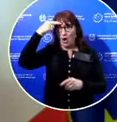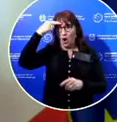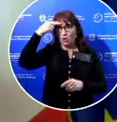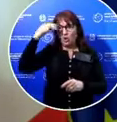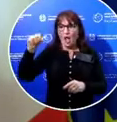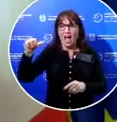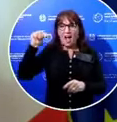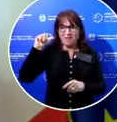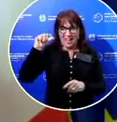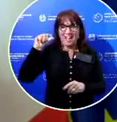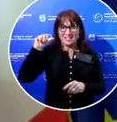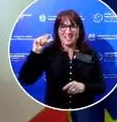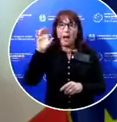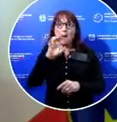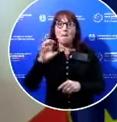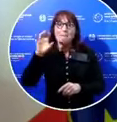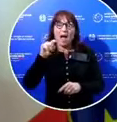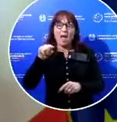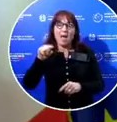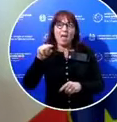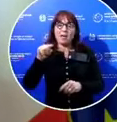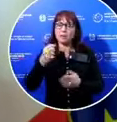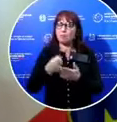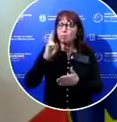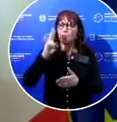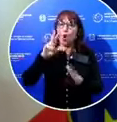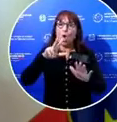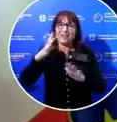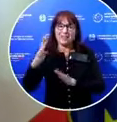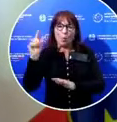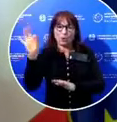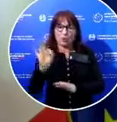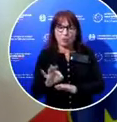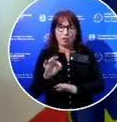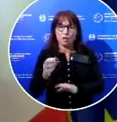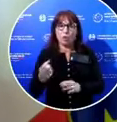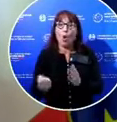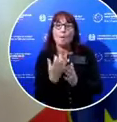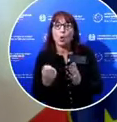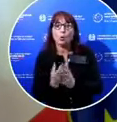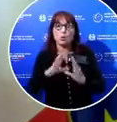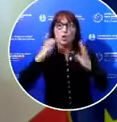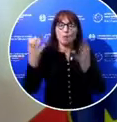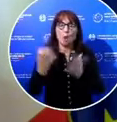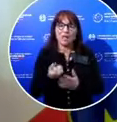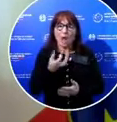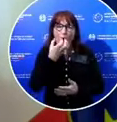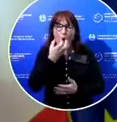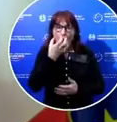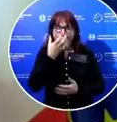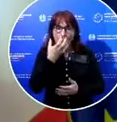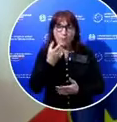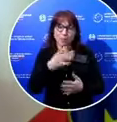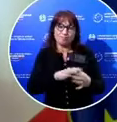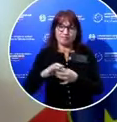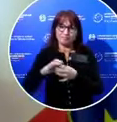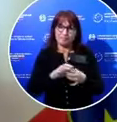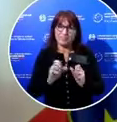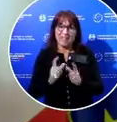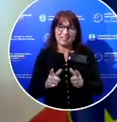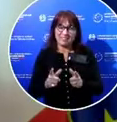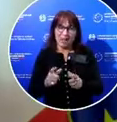che più di ogni altro, con l'85% della produzione mondiale di oppio, è associato al traffico di stupefacenti.